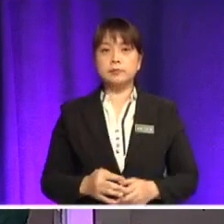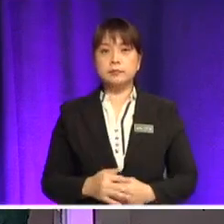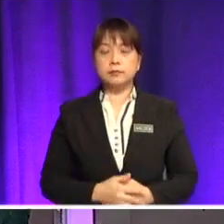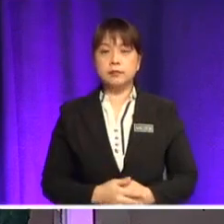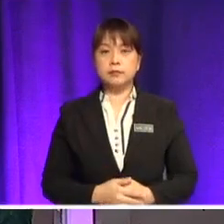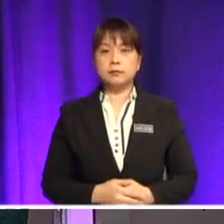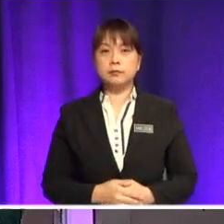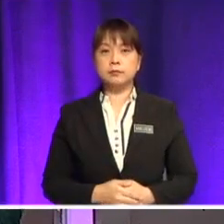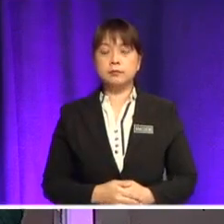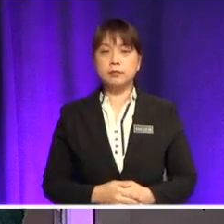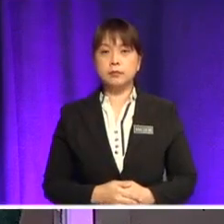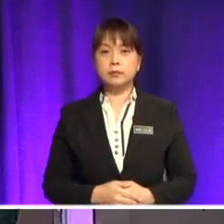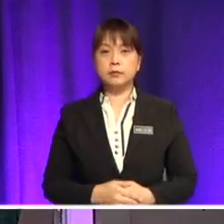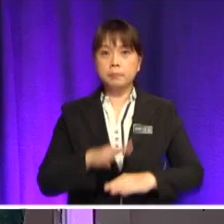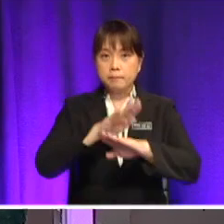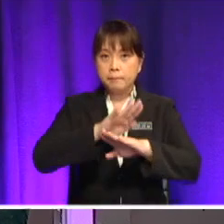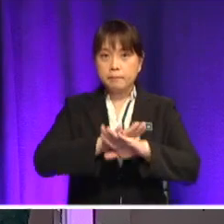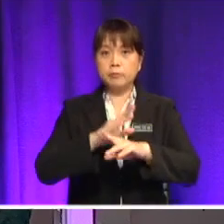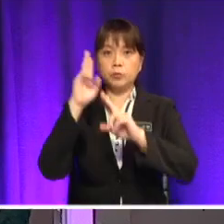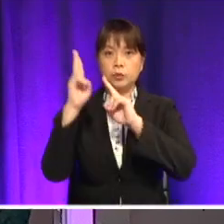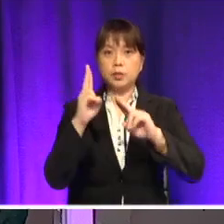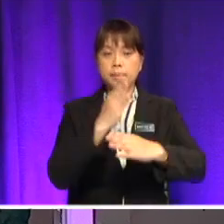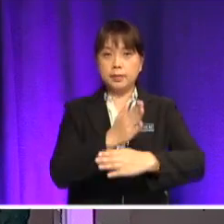rendah sebab itu lapisan